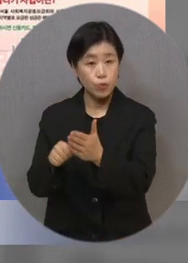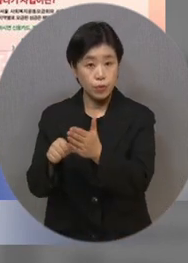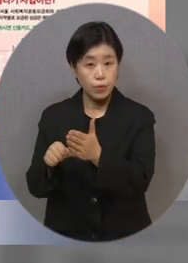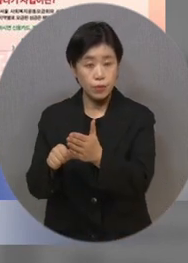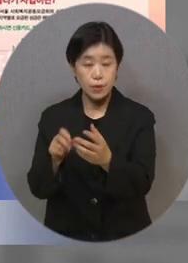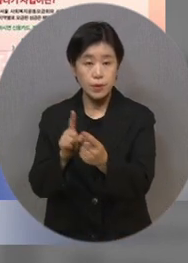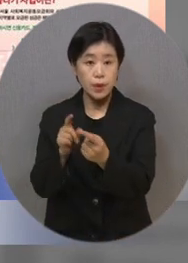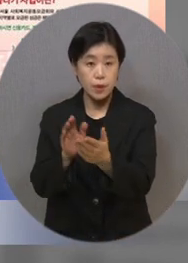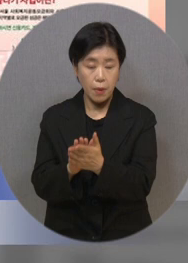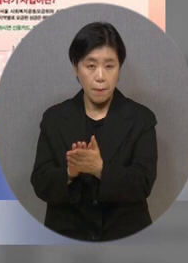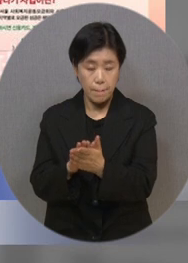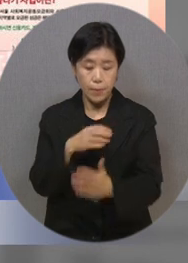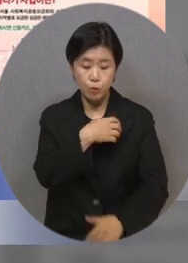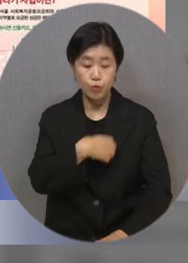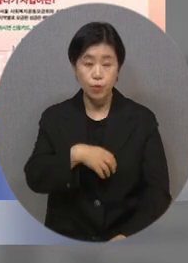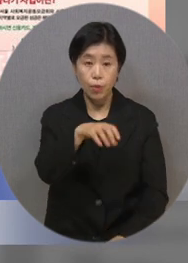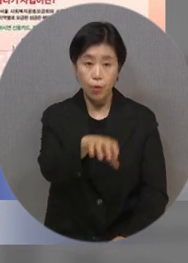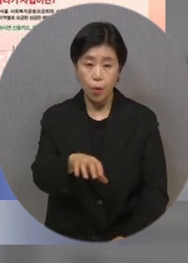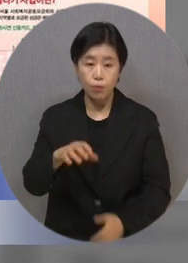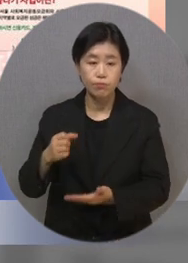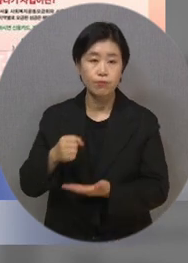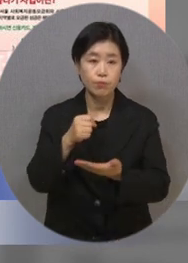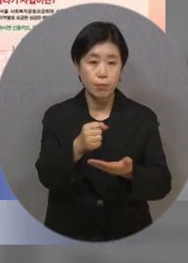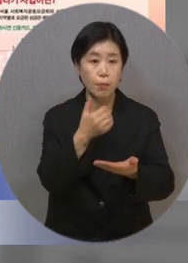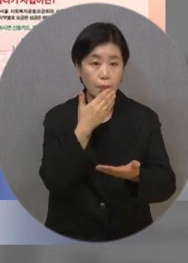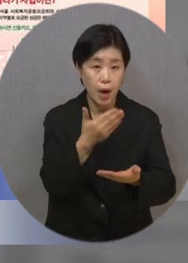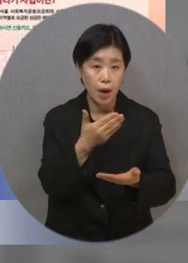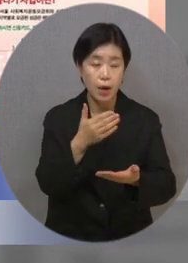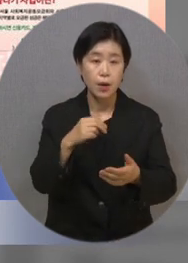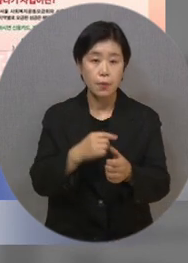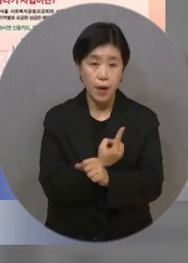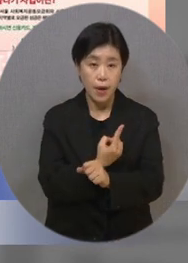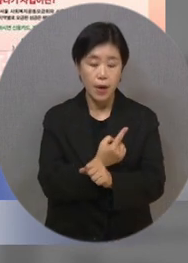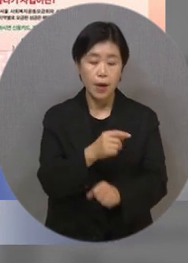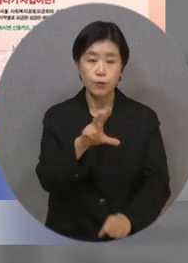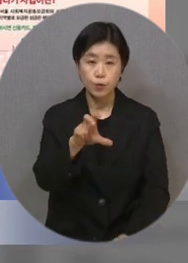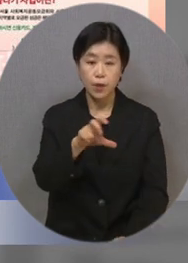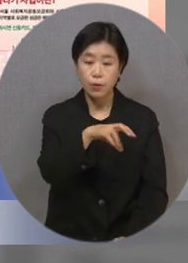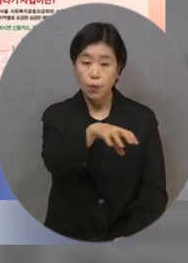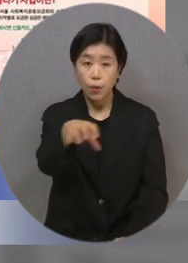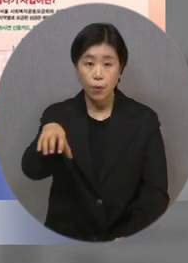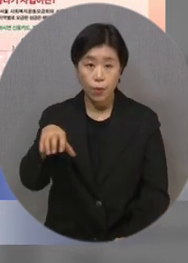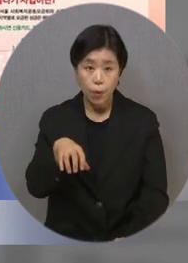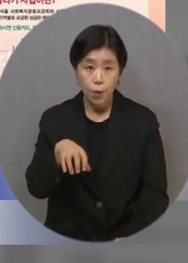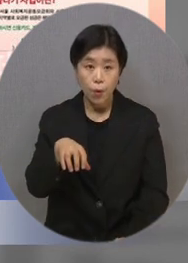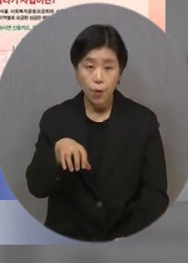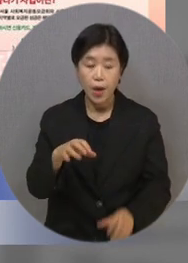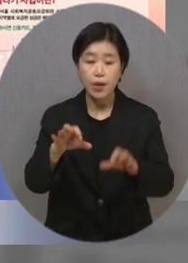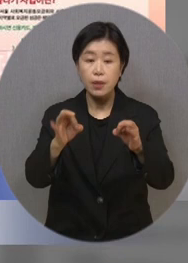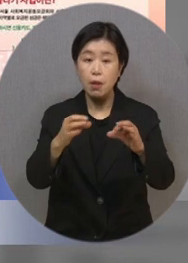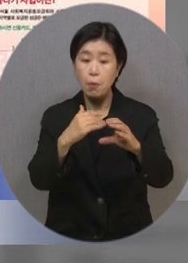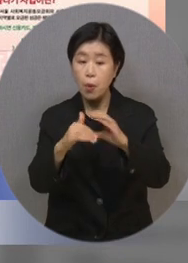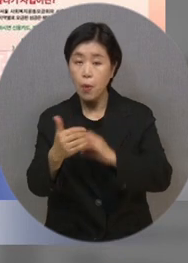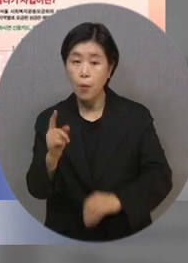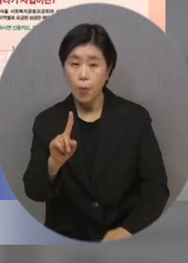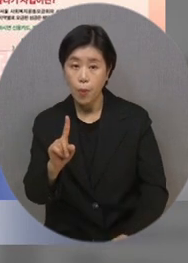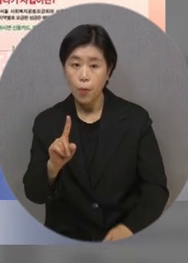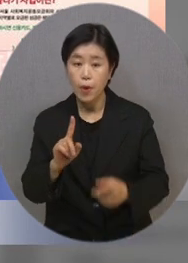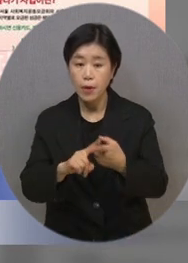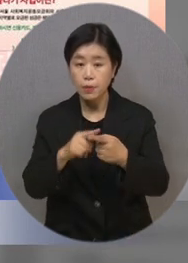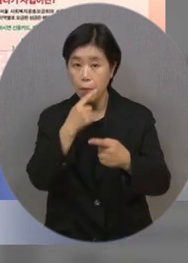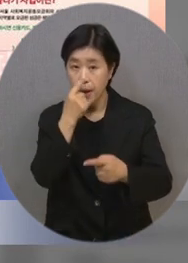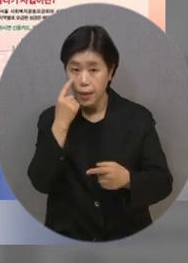센터로 가져가거나 25개 자치구별로 마련된 계좌번호를 확인한 후 입금하면 됩니다